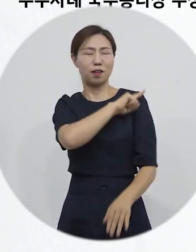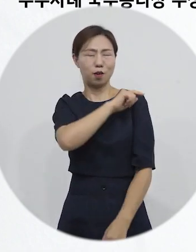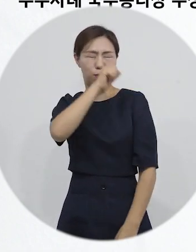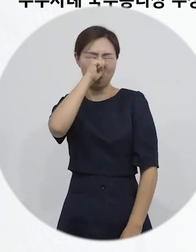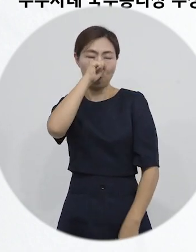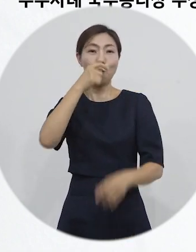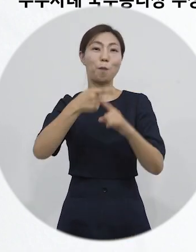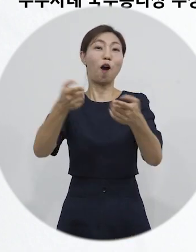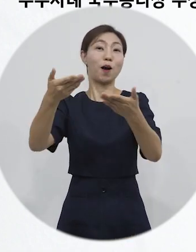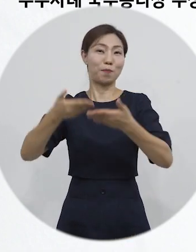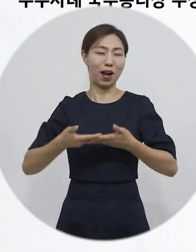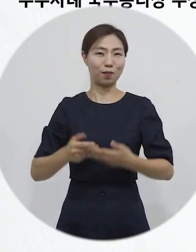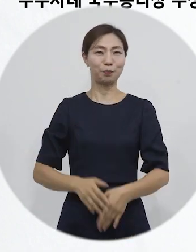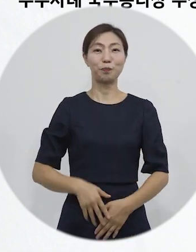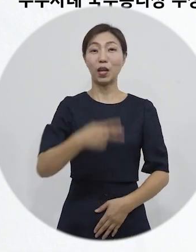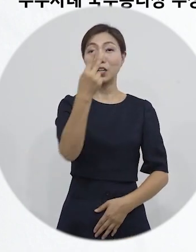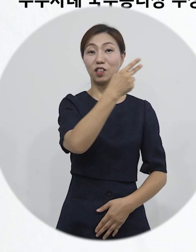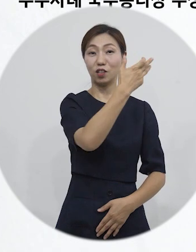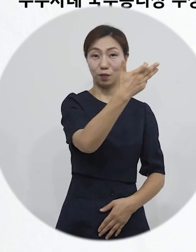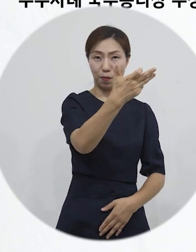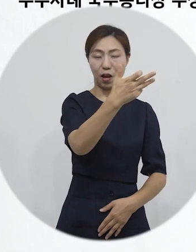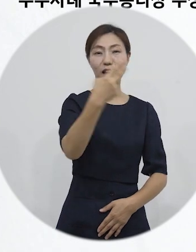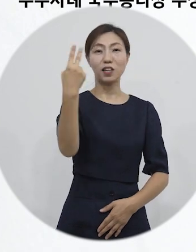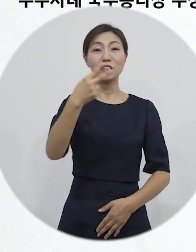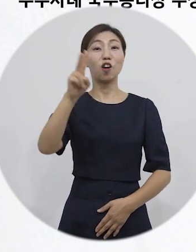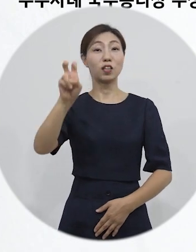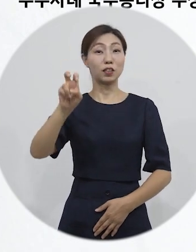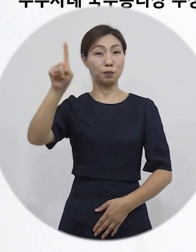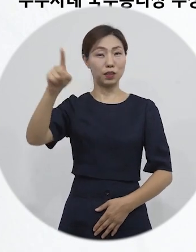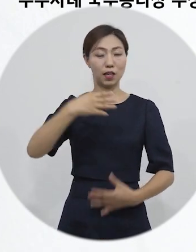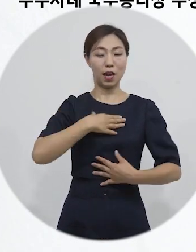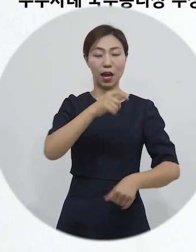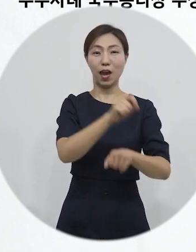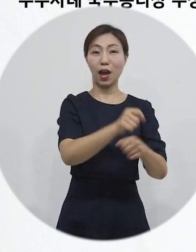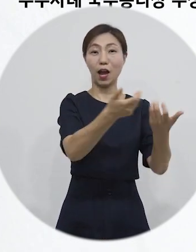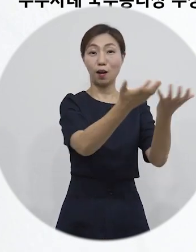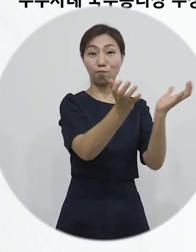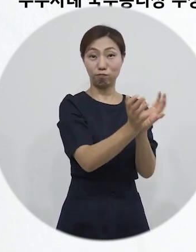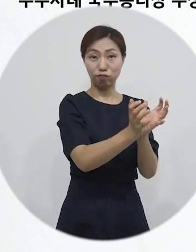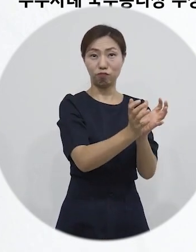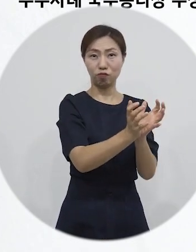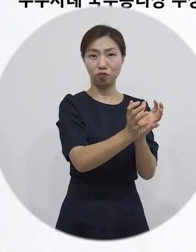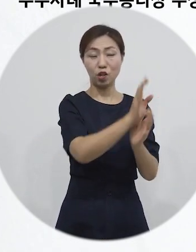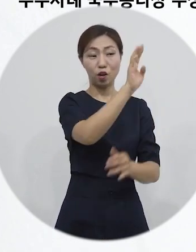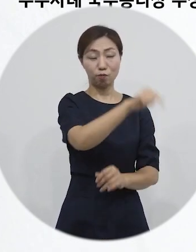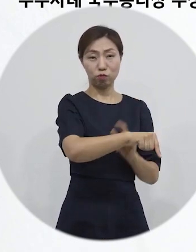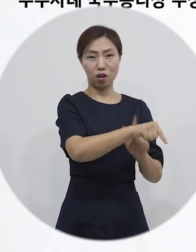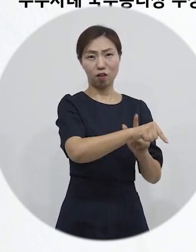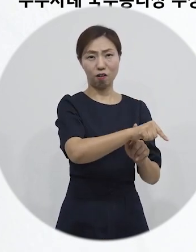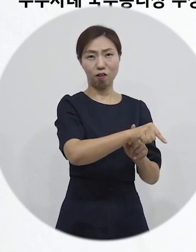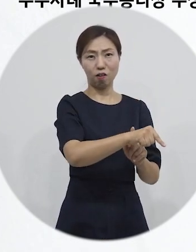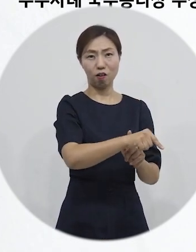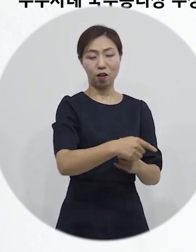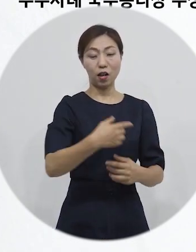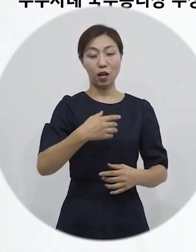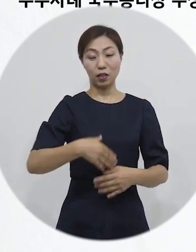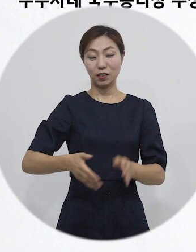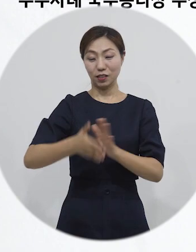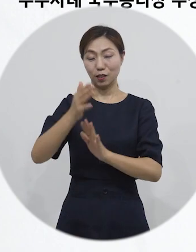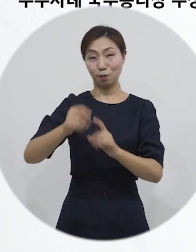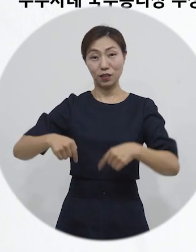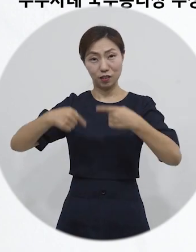선정이 됐었고요. 그리고 2018년, 2021년에는 행정안전부에서 하는 참여예산 제도 평가와